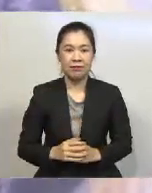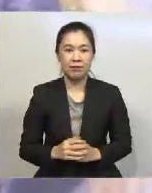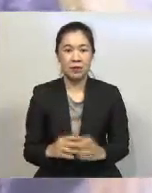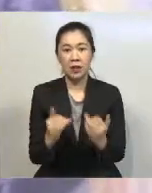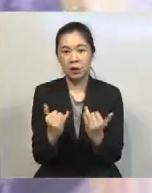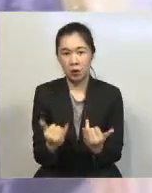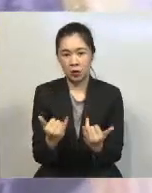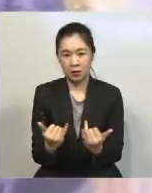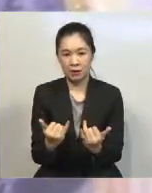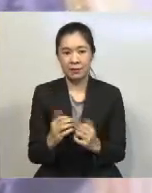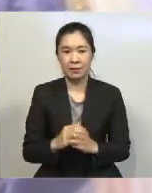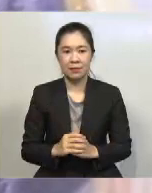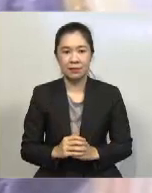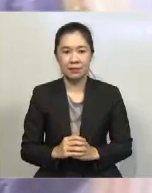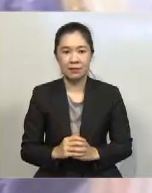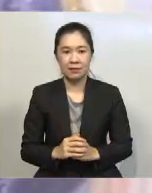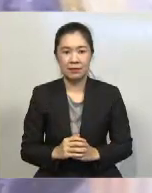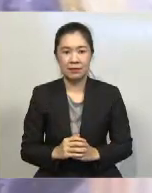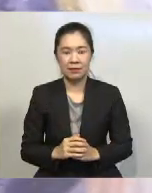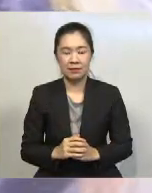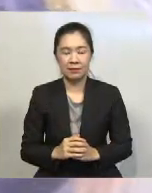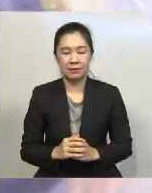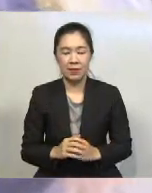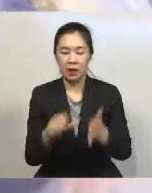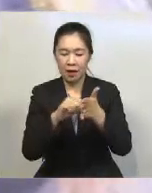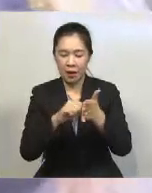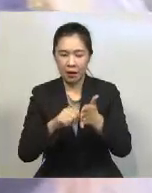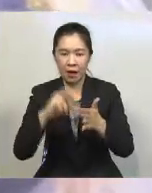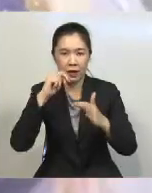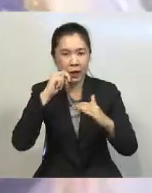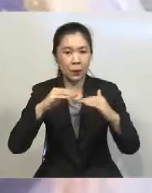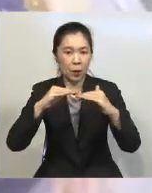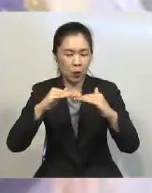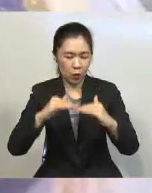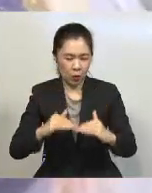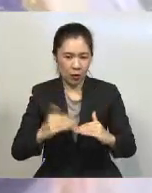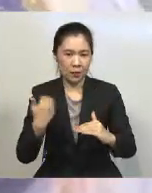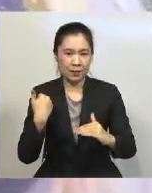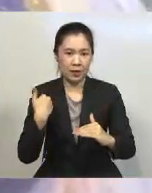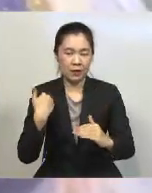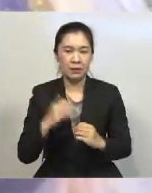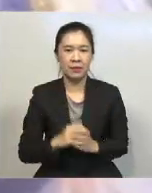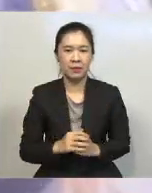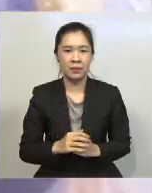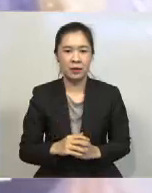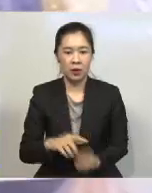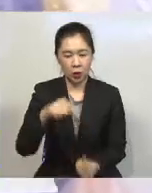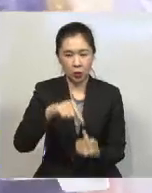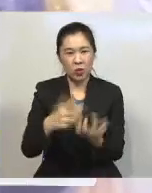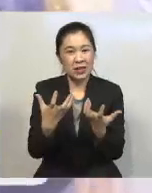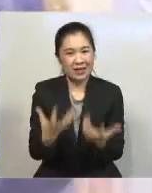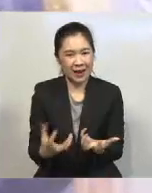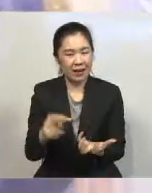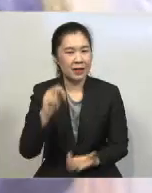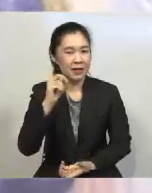ถานการณ์ตอนนี้เริ่มจะคลี่คลายในส่วนของปริมาณน้ำโดยเฉพาะจุดที่หนักคือจุดที่บ้านเกาะของเร